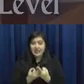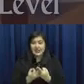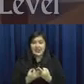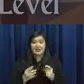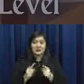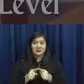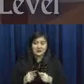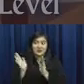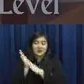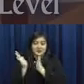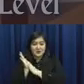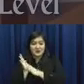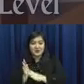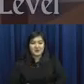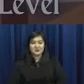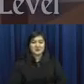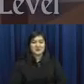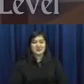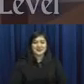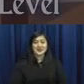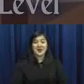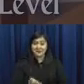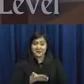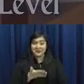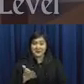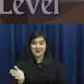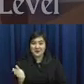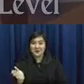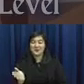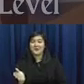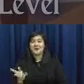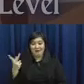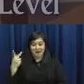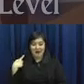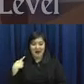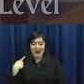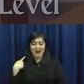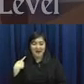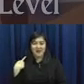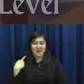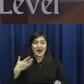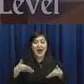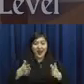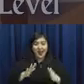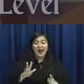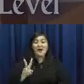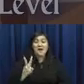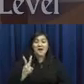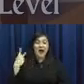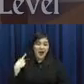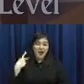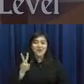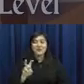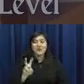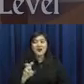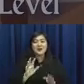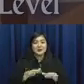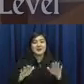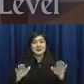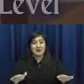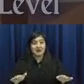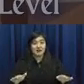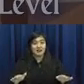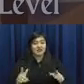Ginawa mo pala yung pito na yan. O ginawa mo yung isang dosena na yan. Tapos irereklamo mo sa Diyos. Hindi mo naman pala kayang buhayin. Yo,